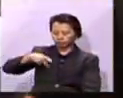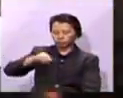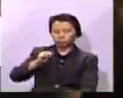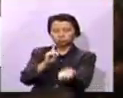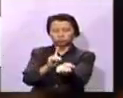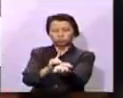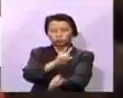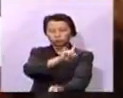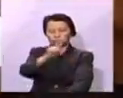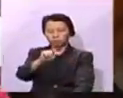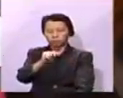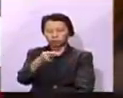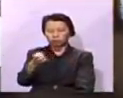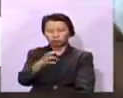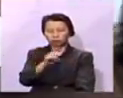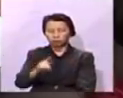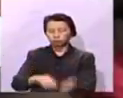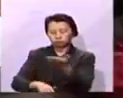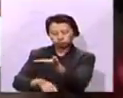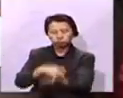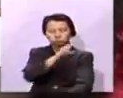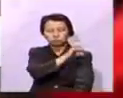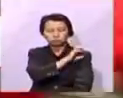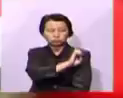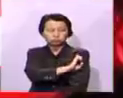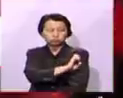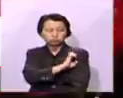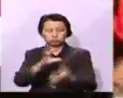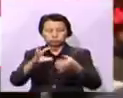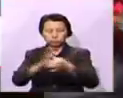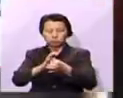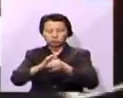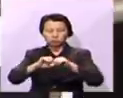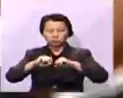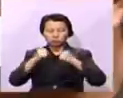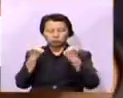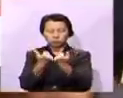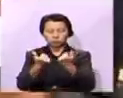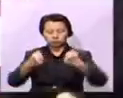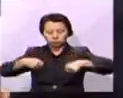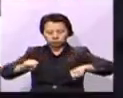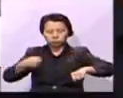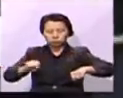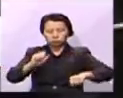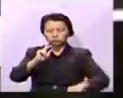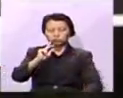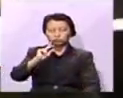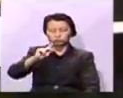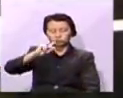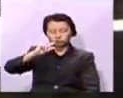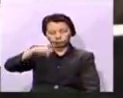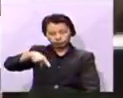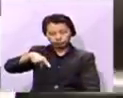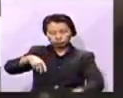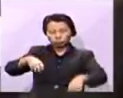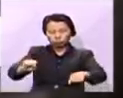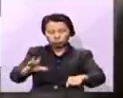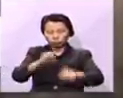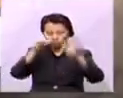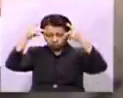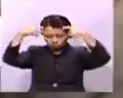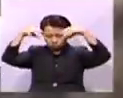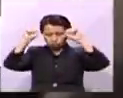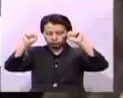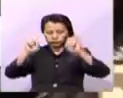Dr. Ahmad Zahid Hamidi yang juga pengerusi eksekutif Gabungan Persatuan Pemotoran Malaysia GP Motor dan Presidennya Datuk Seri